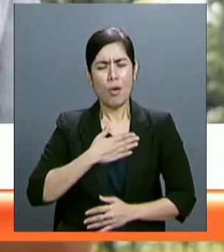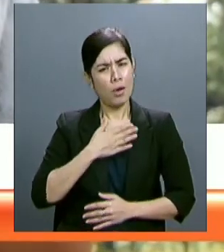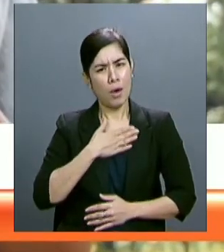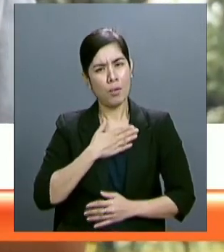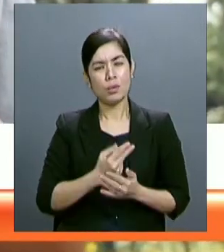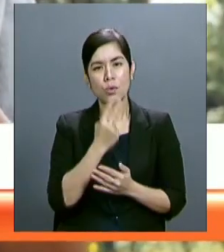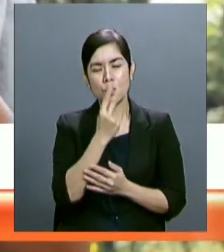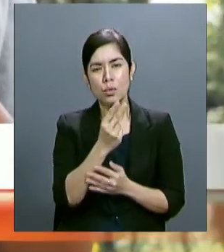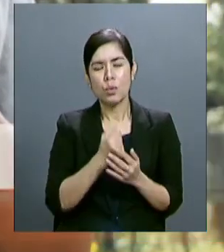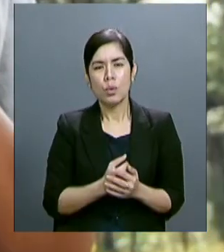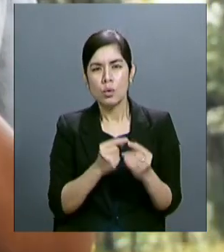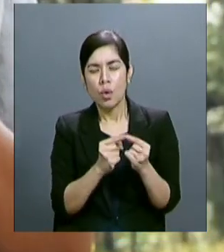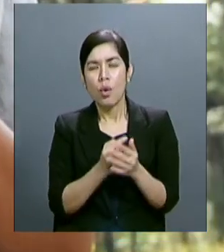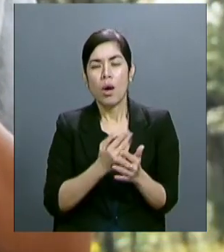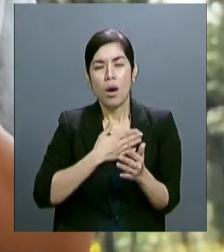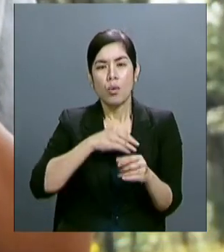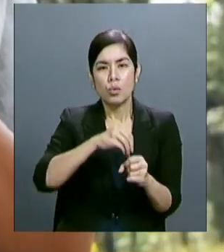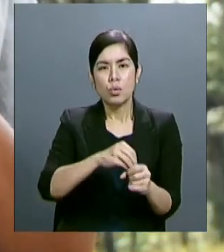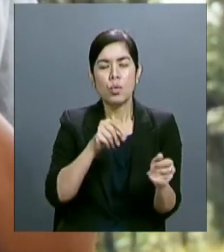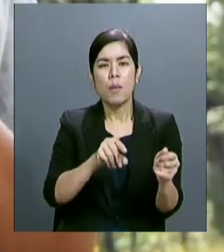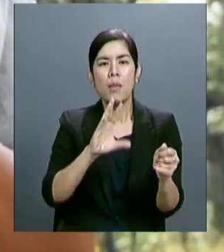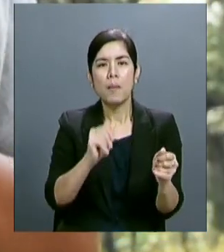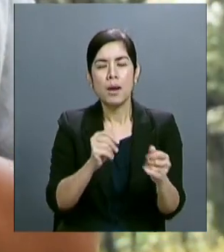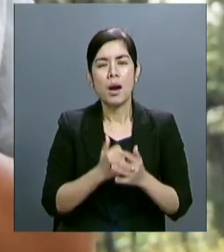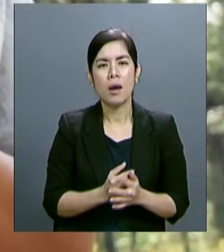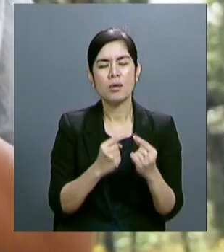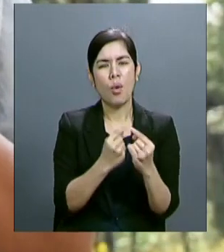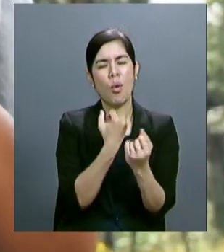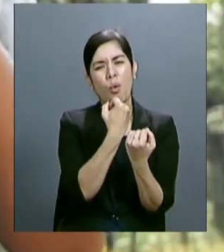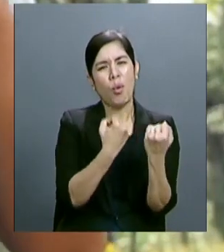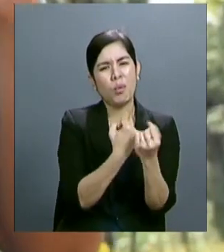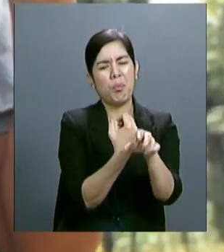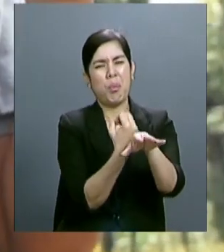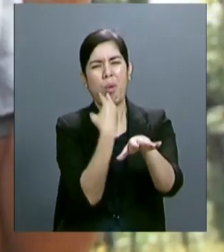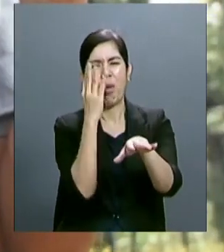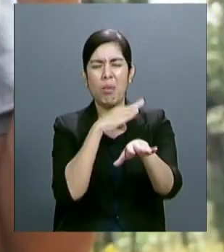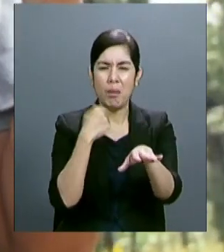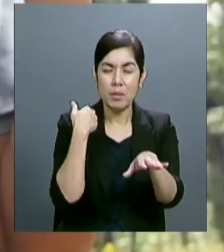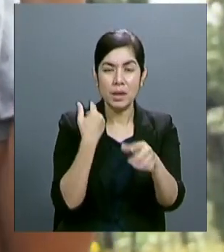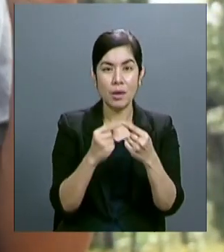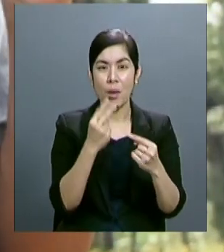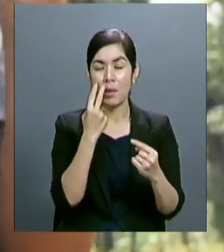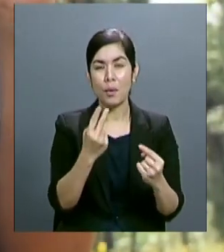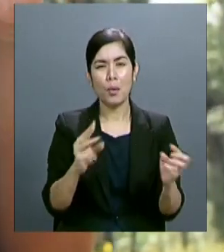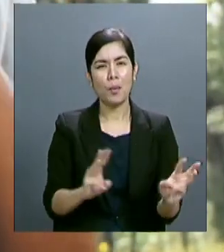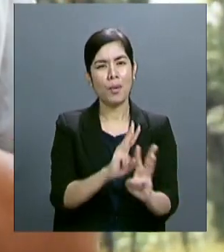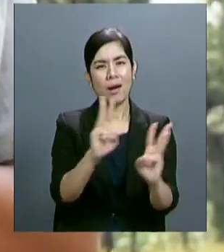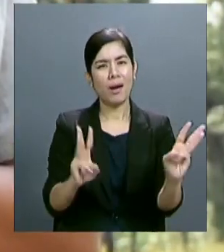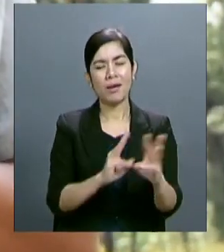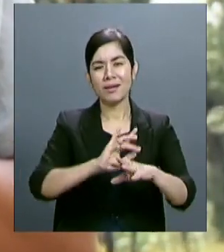ถมันเยอะๆควันเยอะๆพอเราได้มาที่ตรงเนี้ยที่เขาปลูกต้นปอเทืองเนี่ยค่ะ